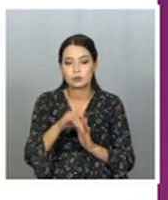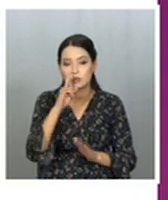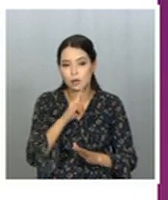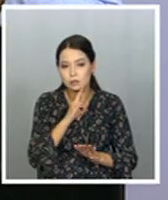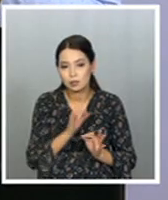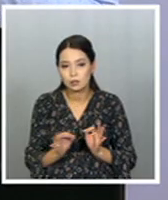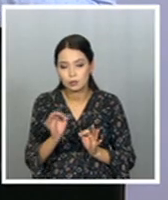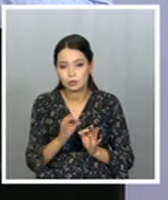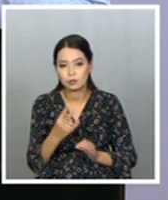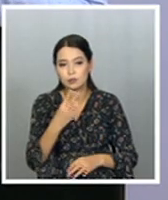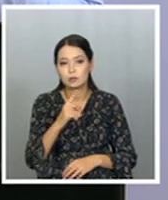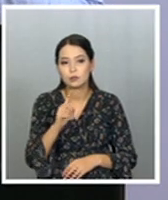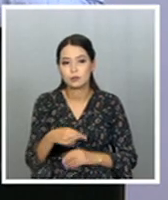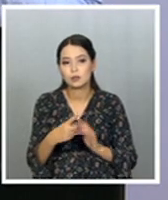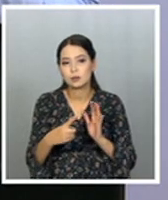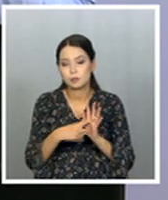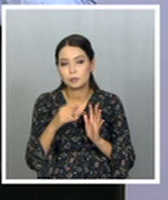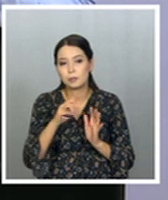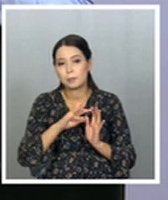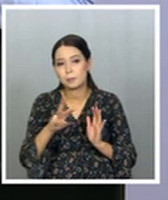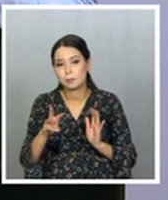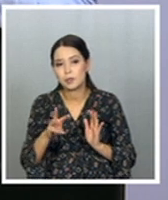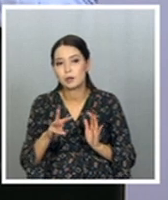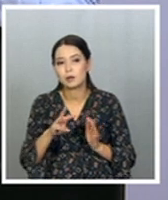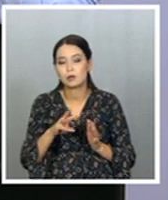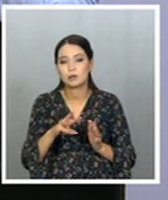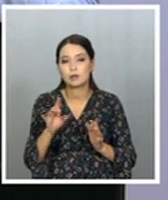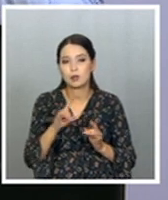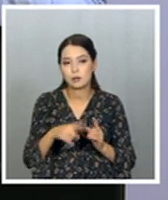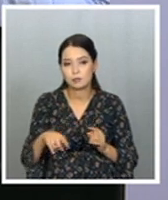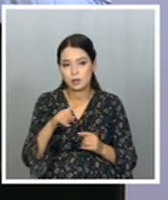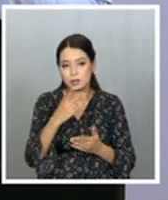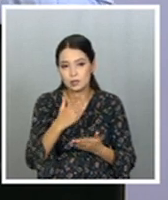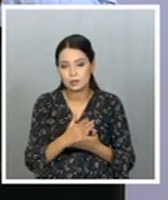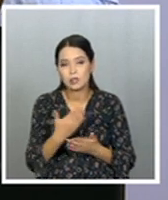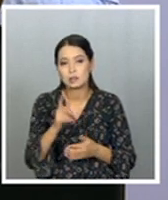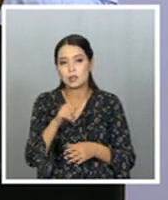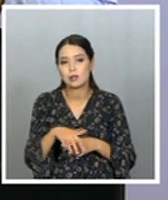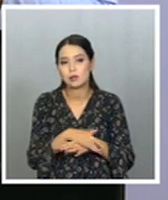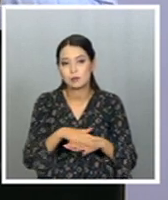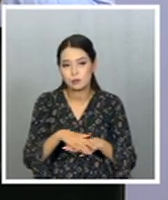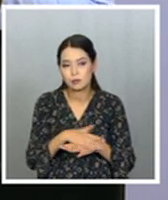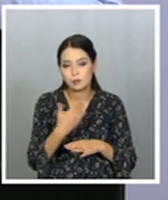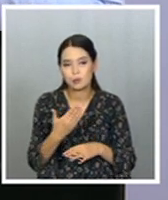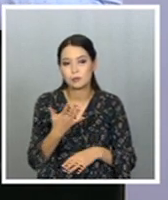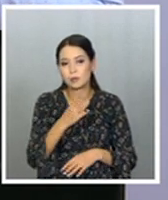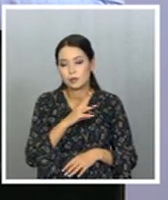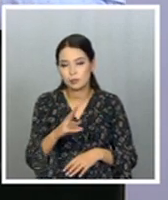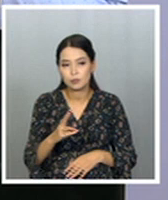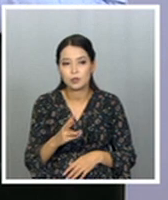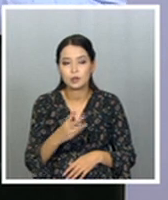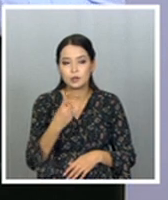аумағы 2,7 миллион шаршы шақырым. Халқының саны 5 230 000